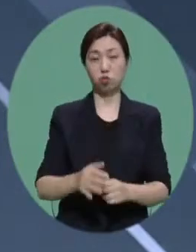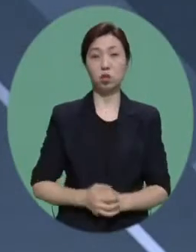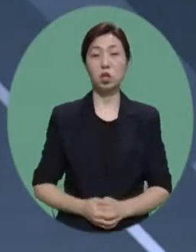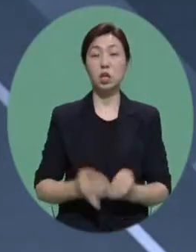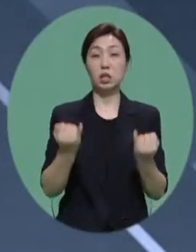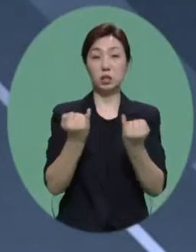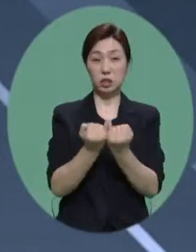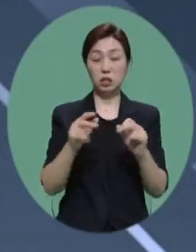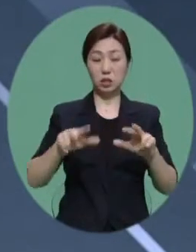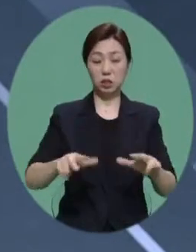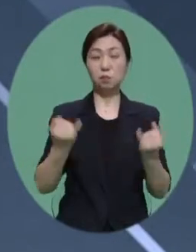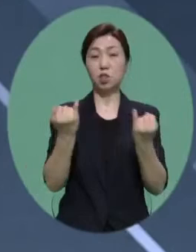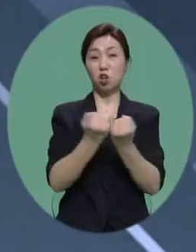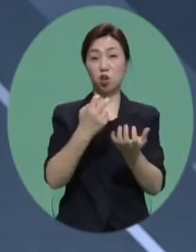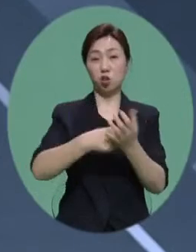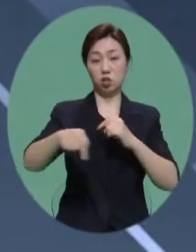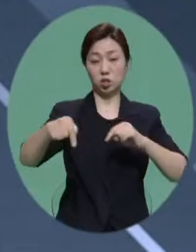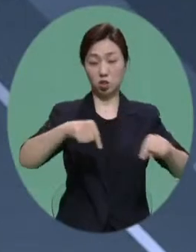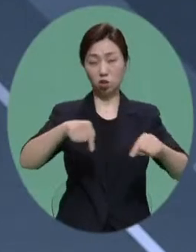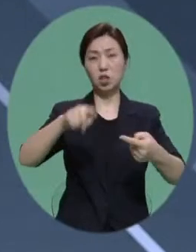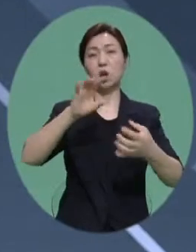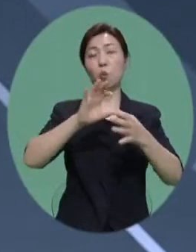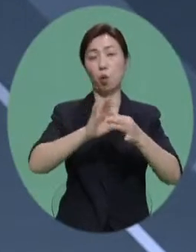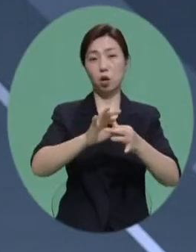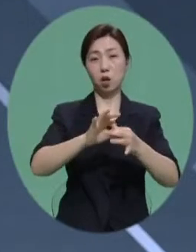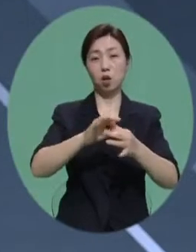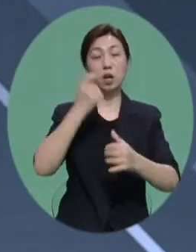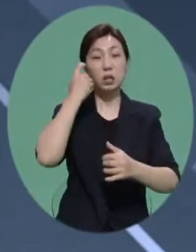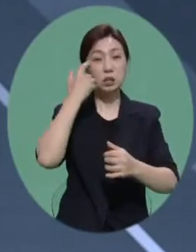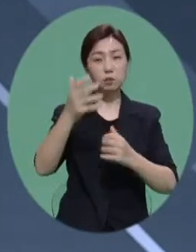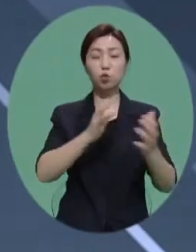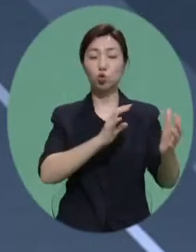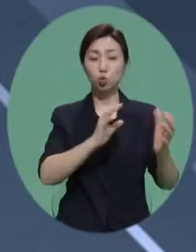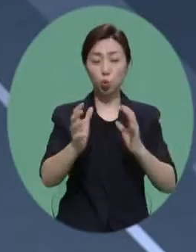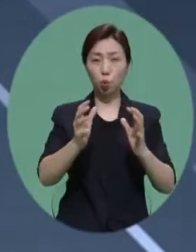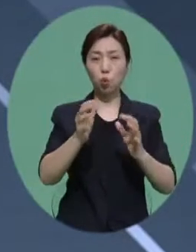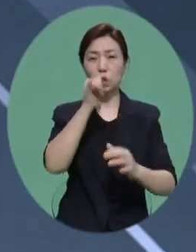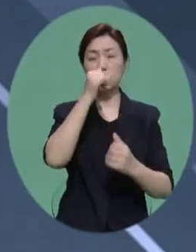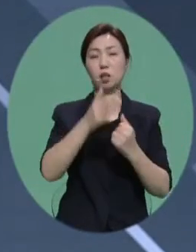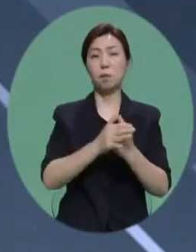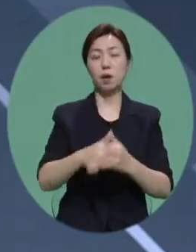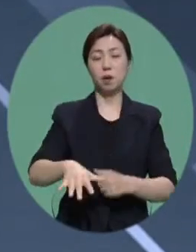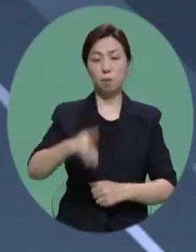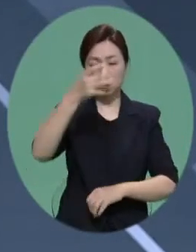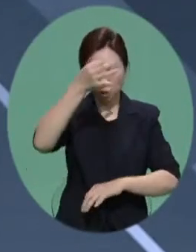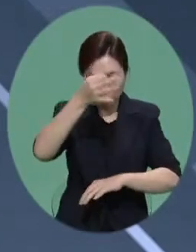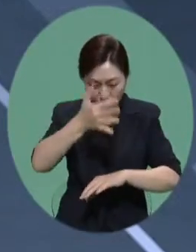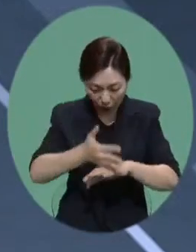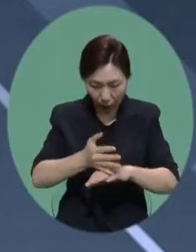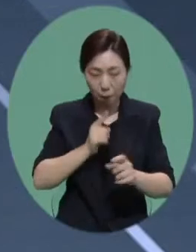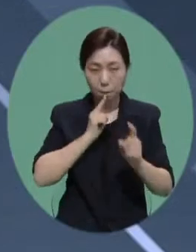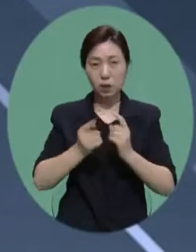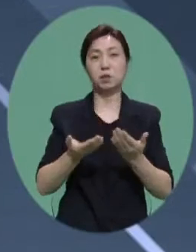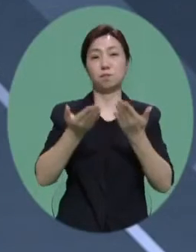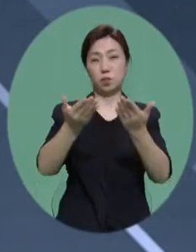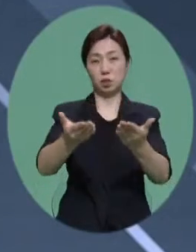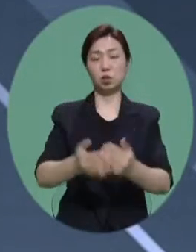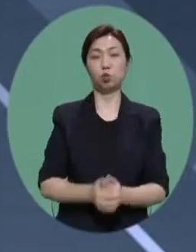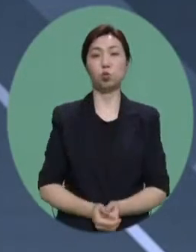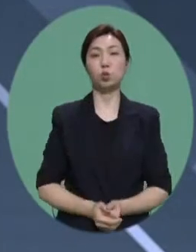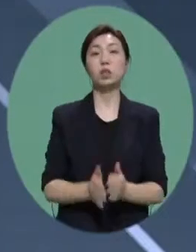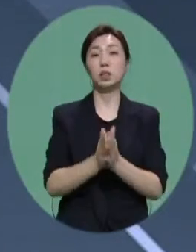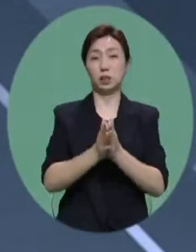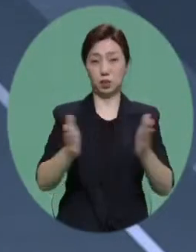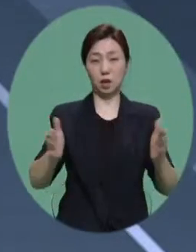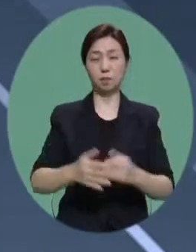질의를 할 것이기 때문에 결혼을 할 것이기 때문에 죄송하다는 말씀을 먼저 드리고 시작하도록 하겠습니다 우리